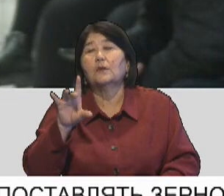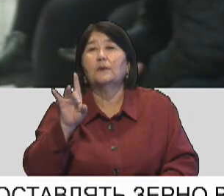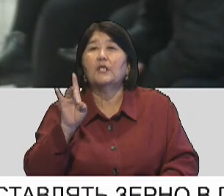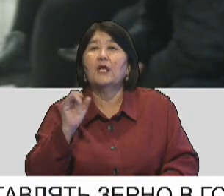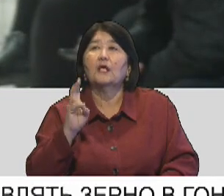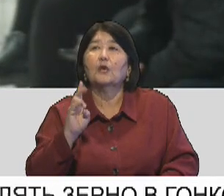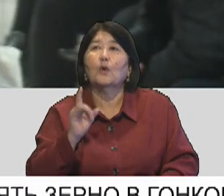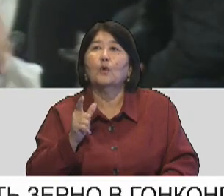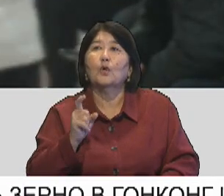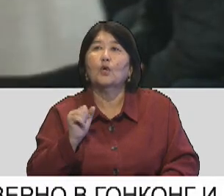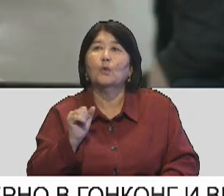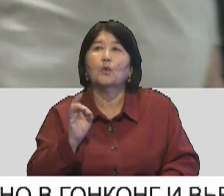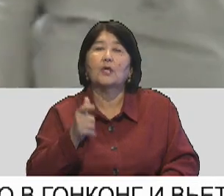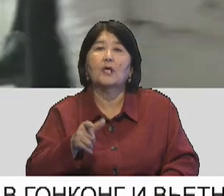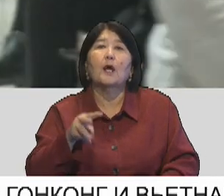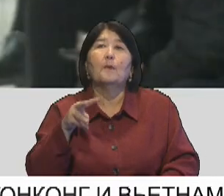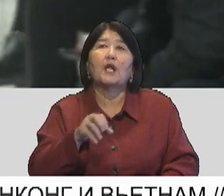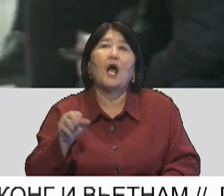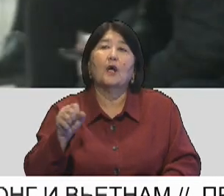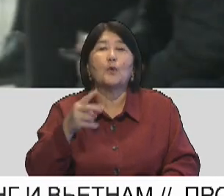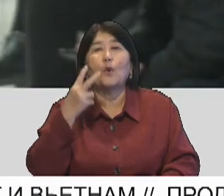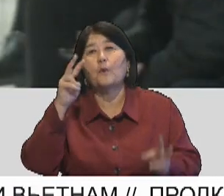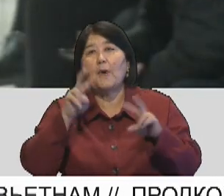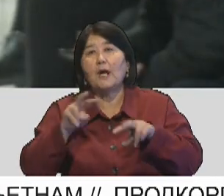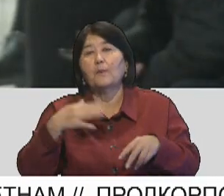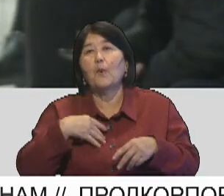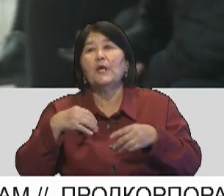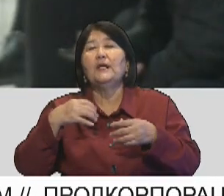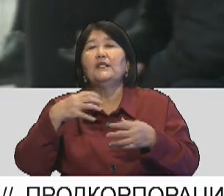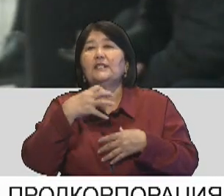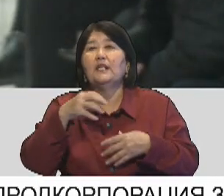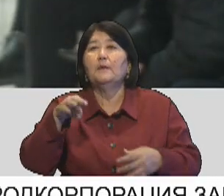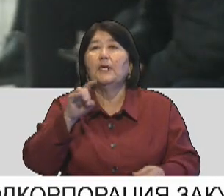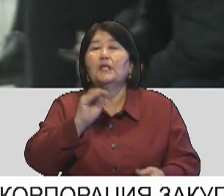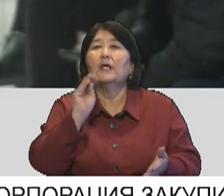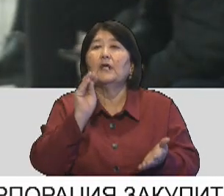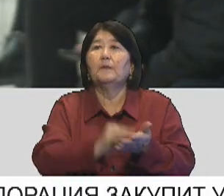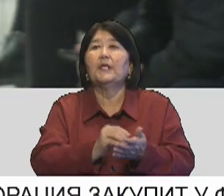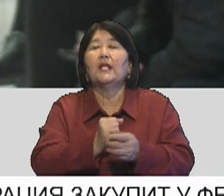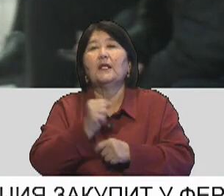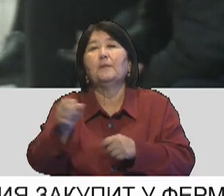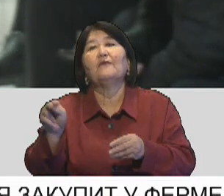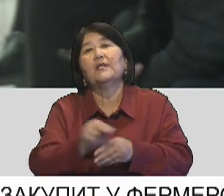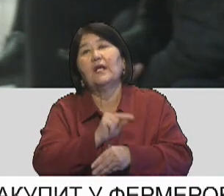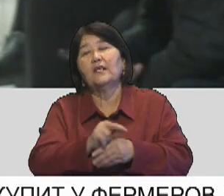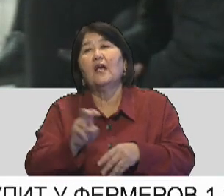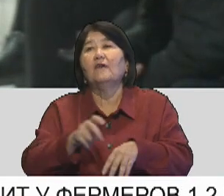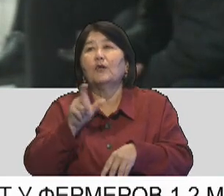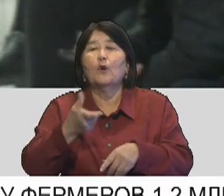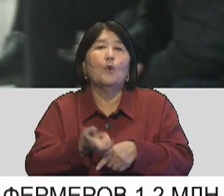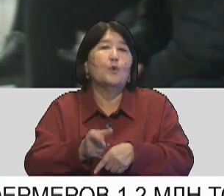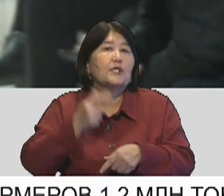пришла на приём к нейрохирургу ралу Абае он посмотрел мой снимок МРТ поставил диагноз направил на лечение врачи очень